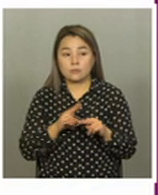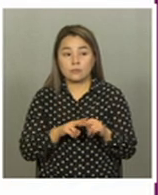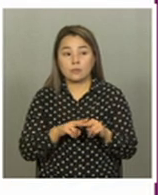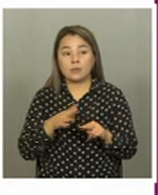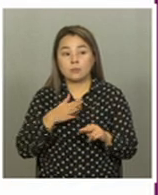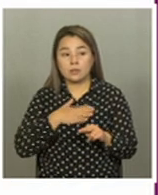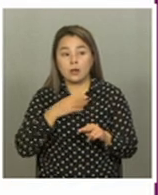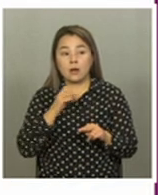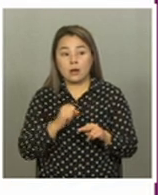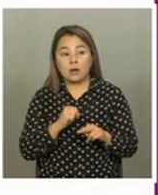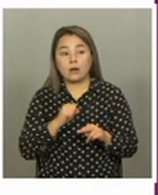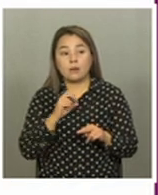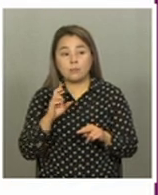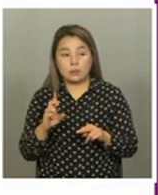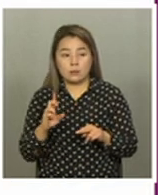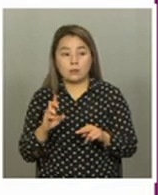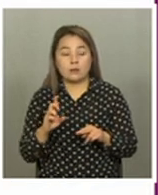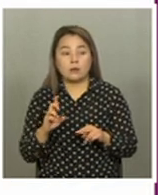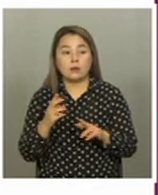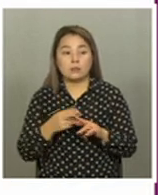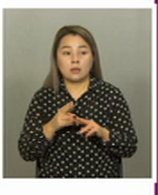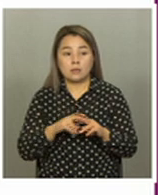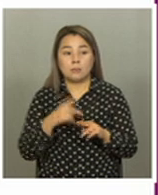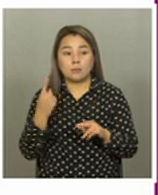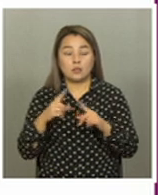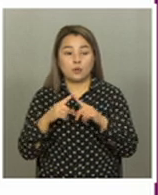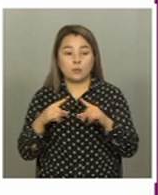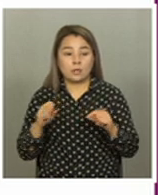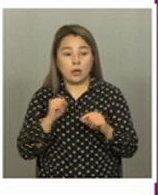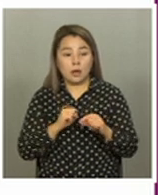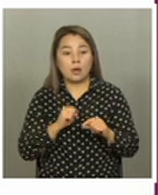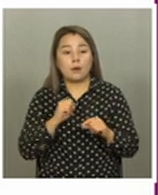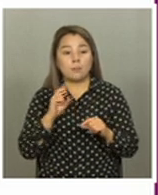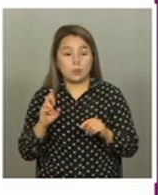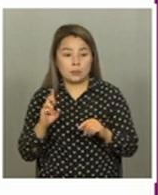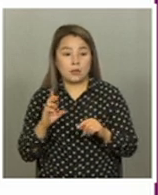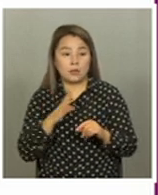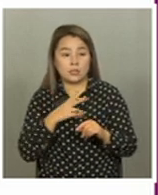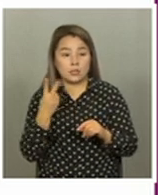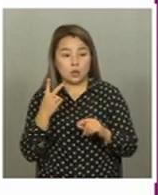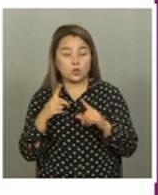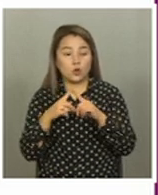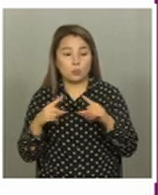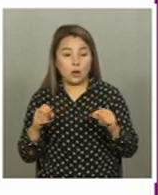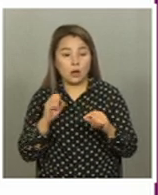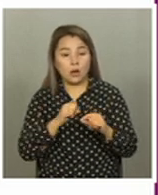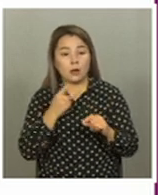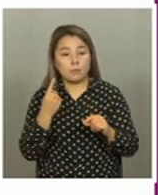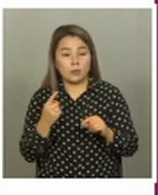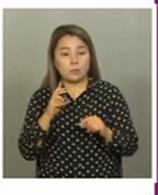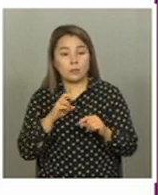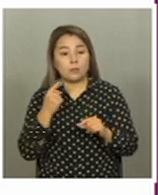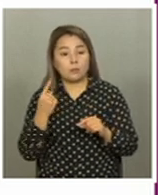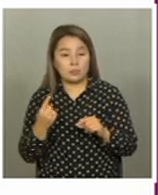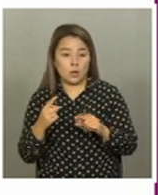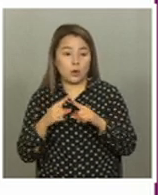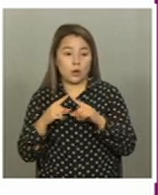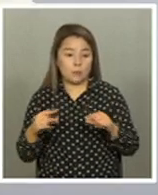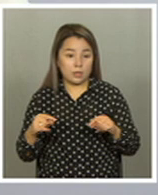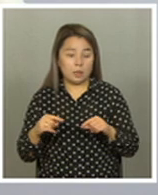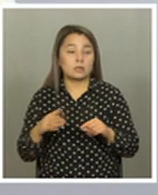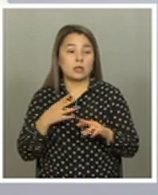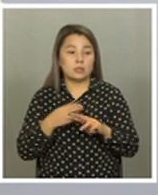Б, мынау бірінші үшбұрыштың АБ қабырғасы мен екінші үшбұрыштың А1, Б1 қабырғасы тең